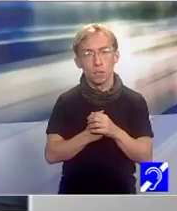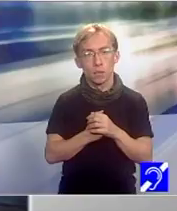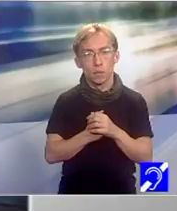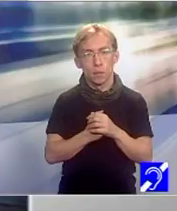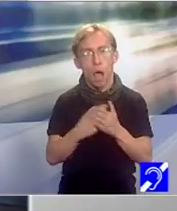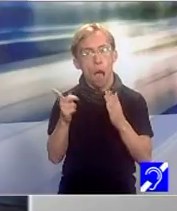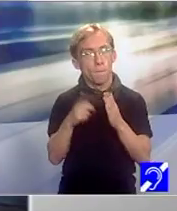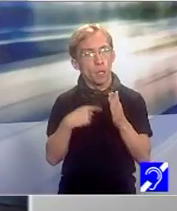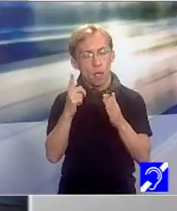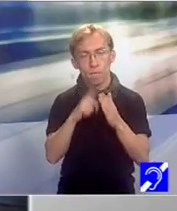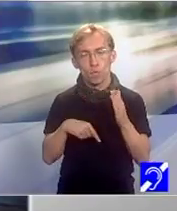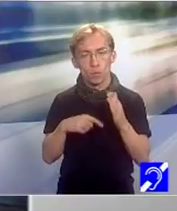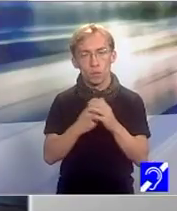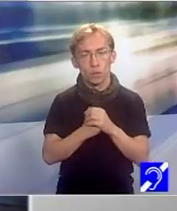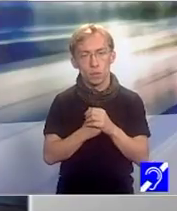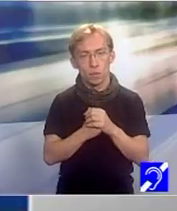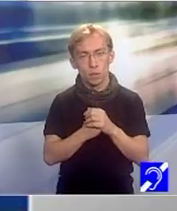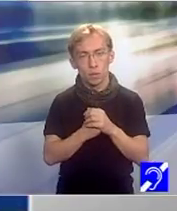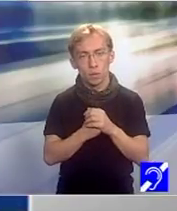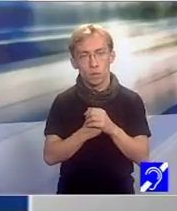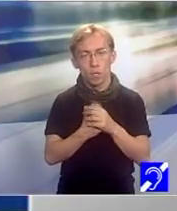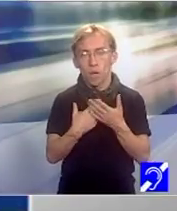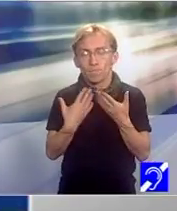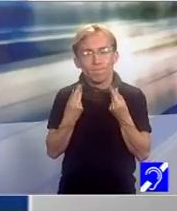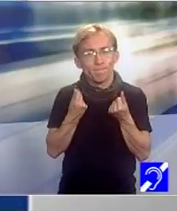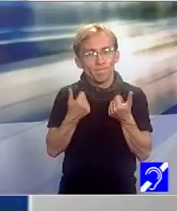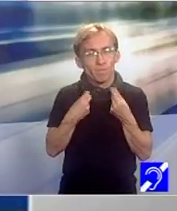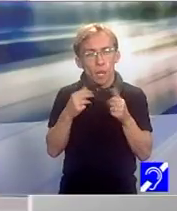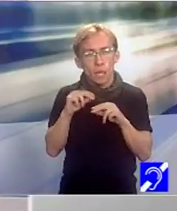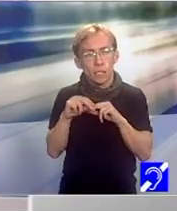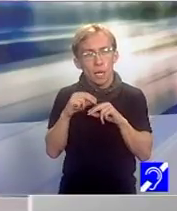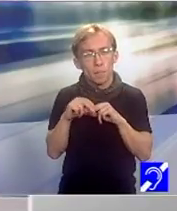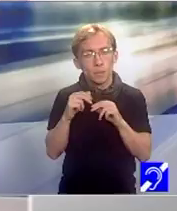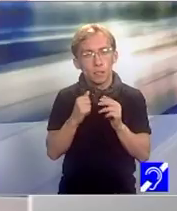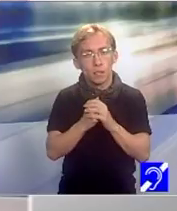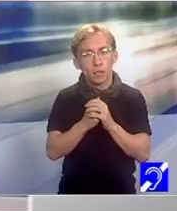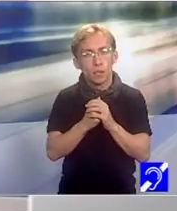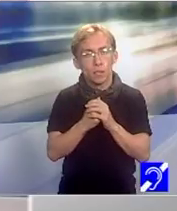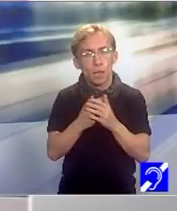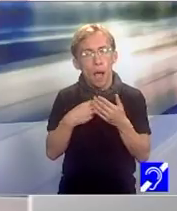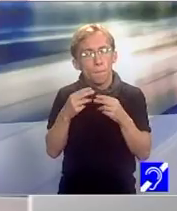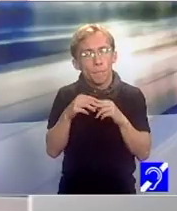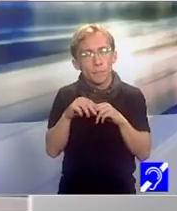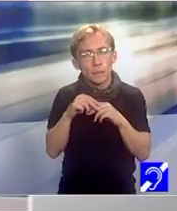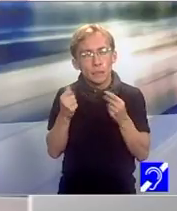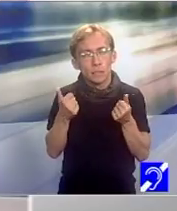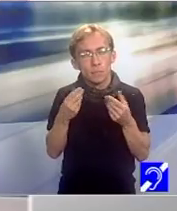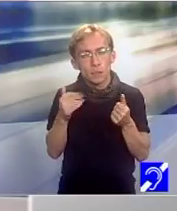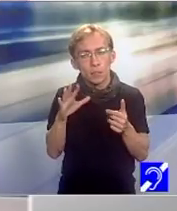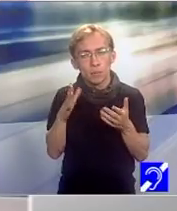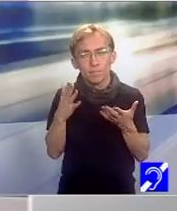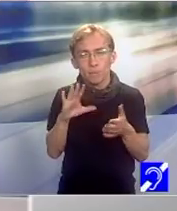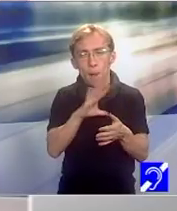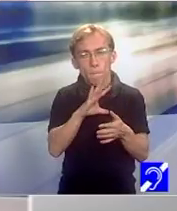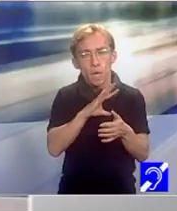Am refuzat. Ai simțit că nu e... Da, am simțit o stare de pericol.